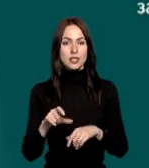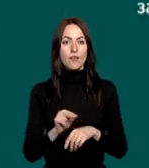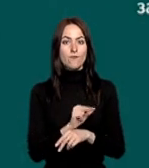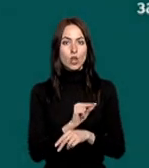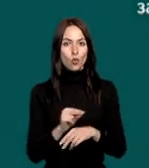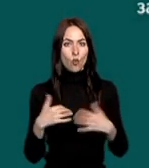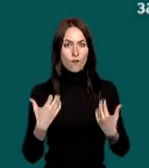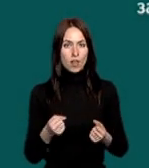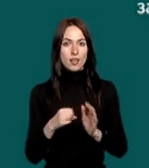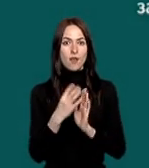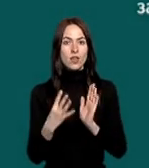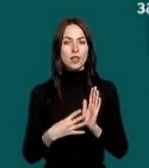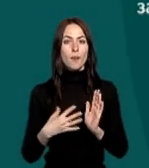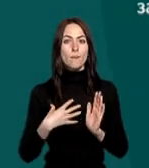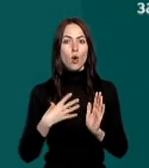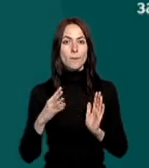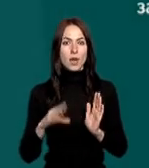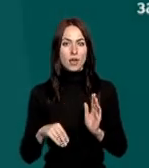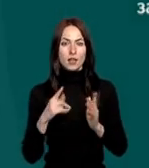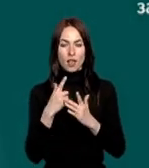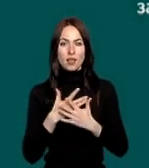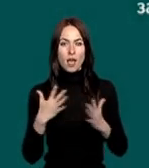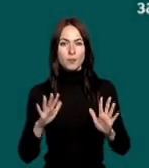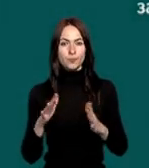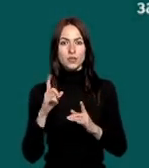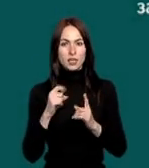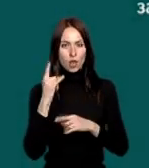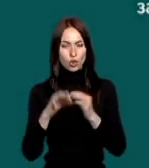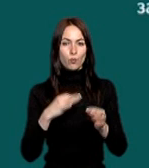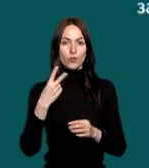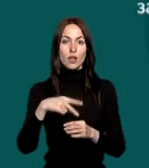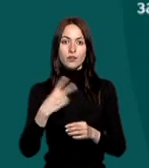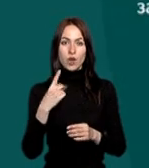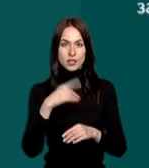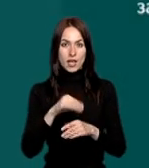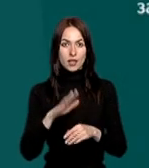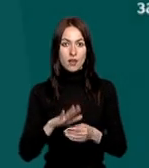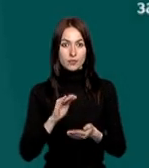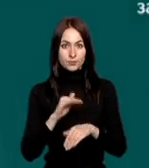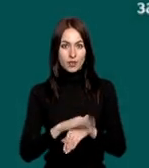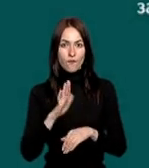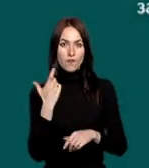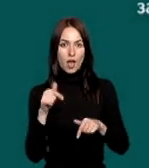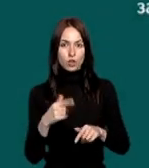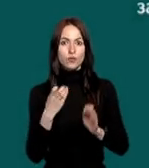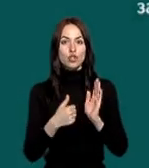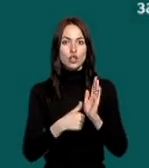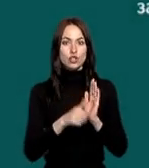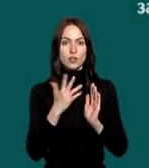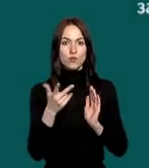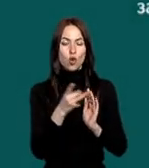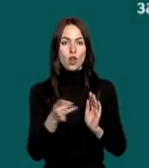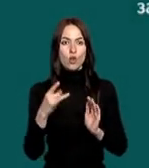вилікувалися, 19 померли. Найбільше випадків за добу, 22, зареєстровано у Харкові. Ще 6 у 3 районах –